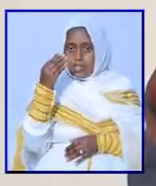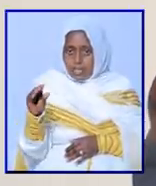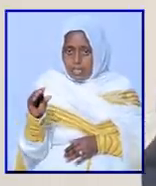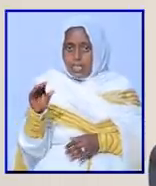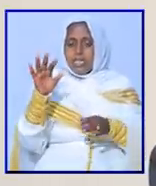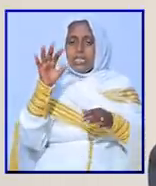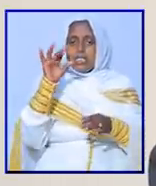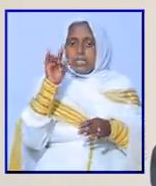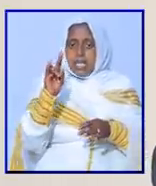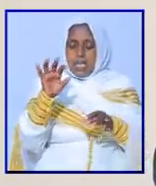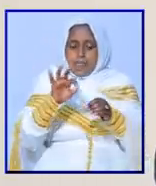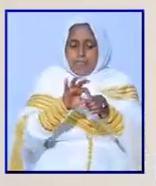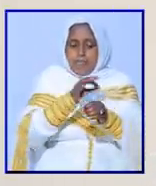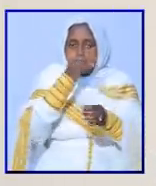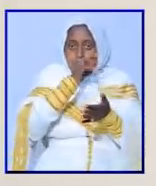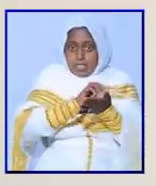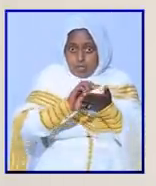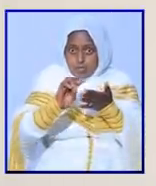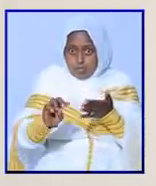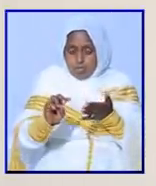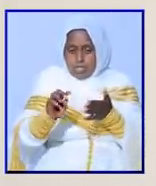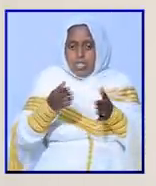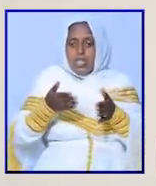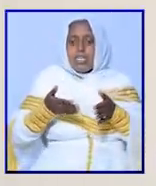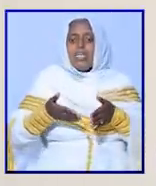ወበንተሂ ዘመንፈስ ቅዱስ